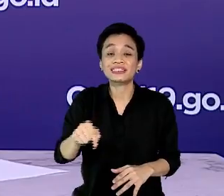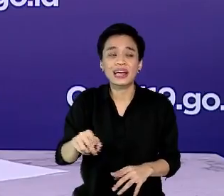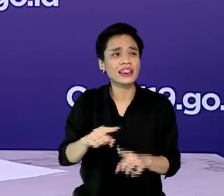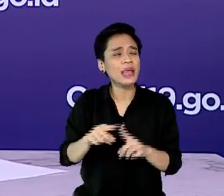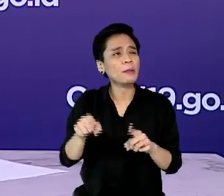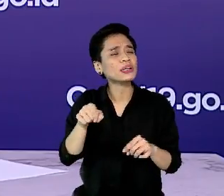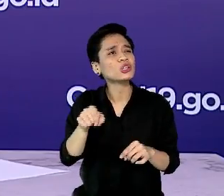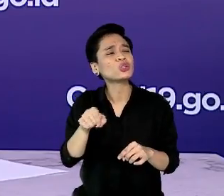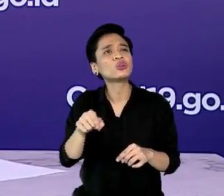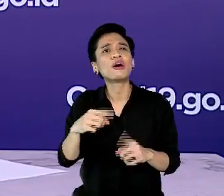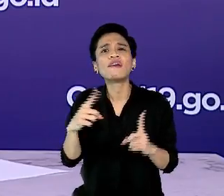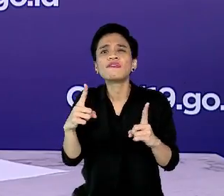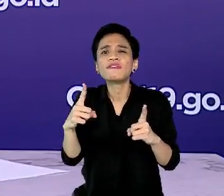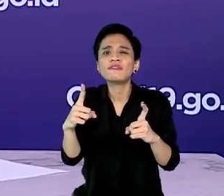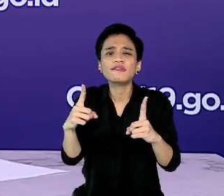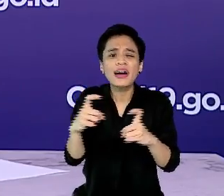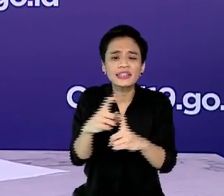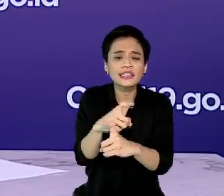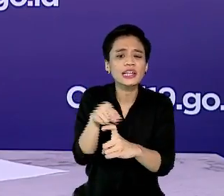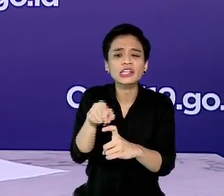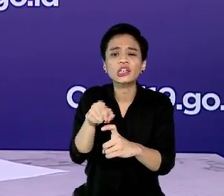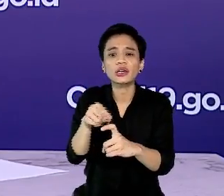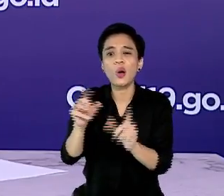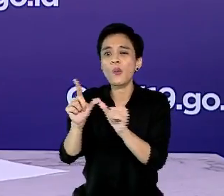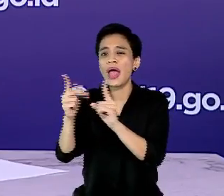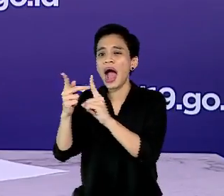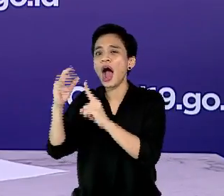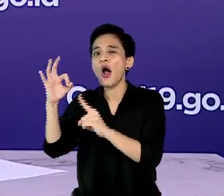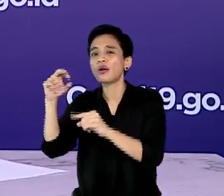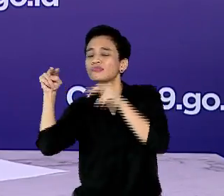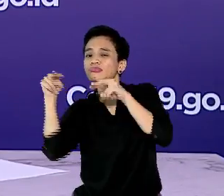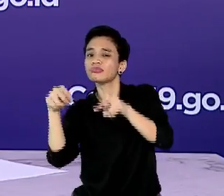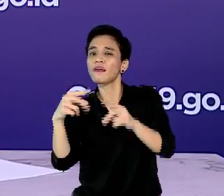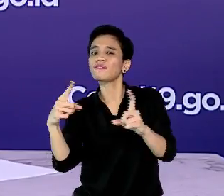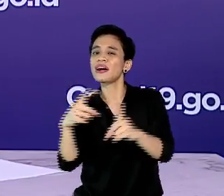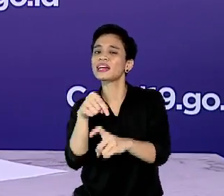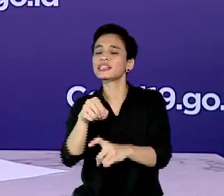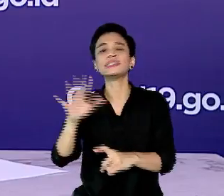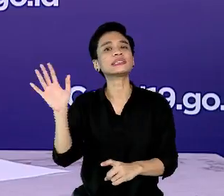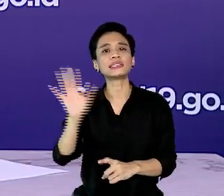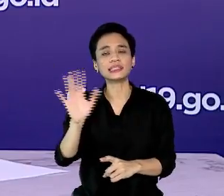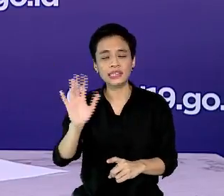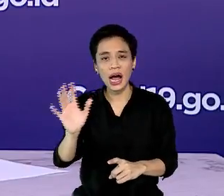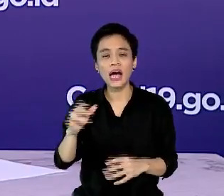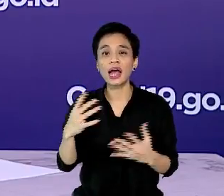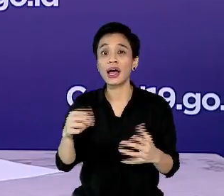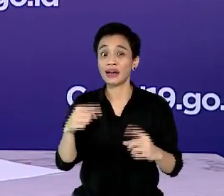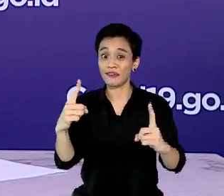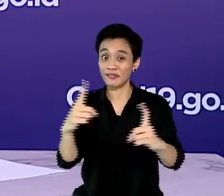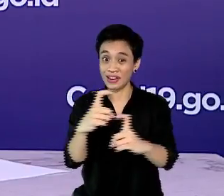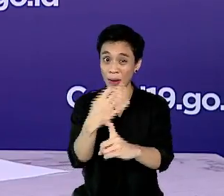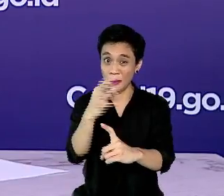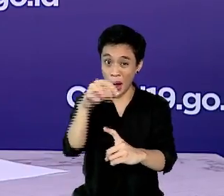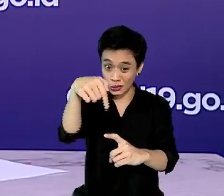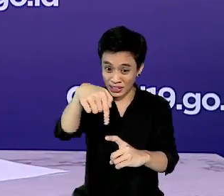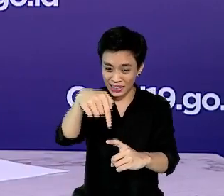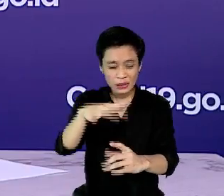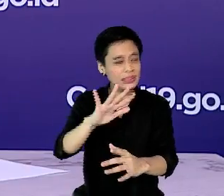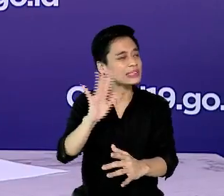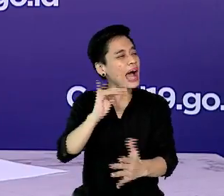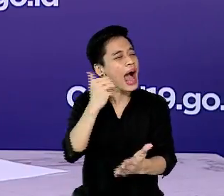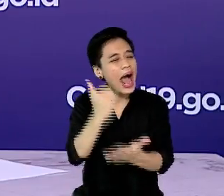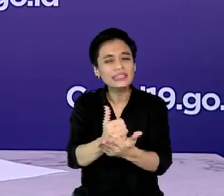of concern dan varian of interest yang disebutkan oleh WHO. Kepala Lembaga Eijkman menyebutkan bahwa varian ini merupakan khas varian